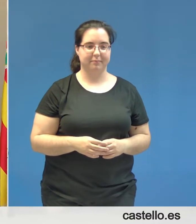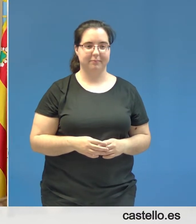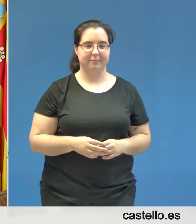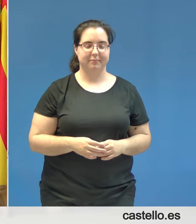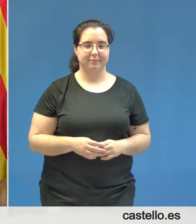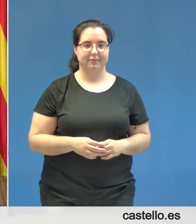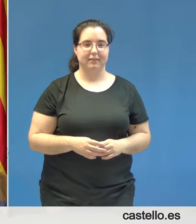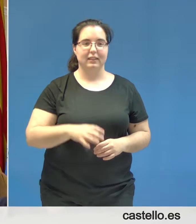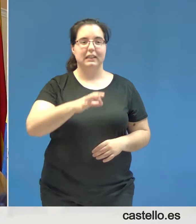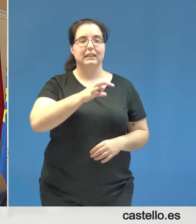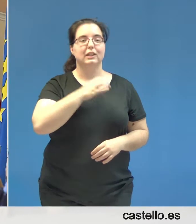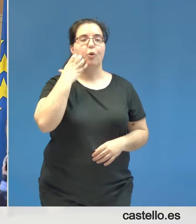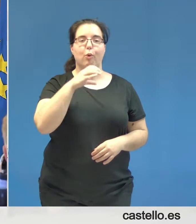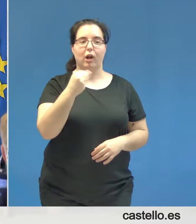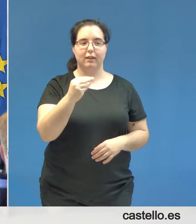Señor Porcar.